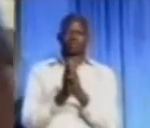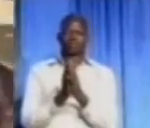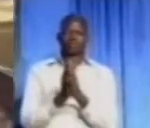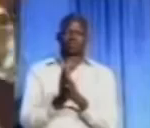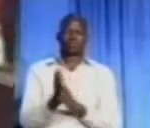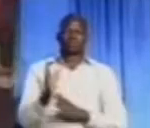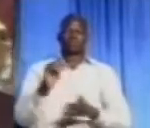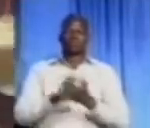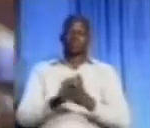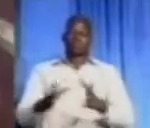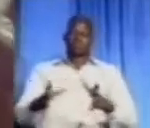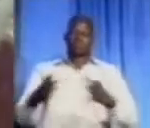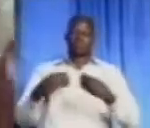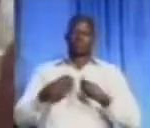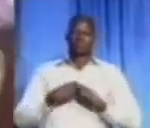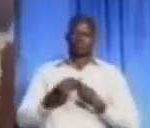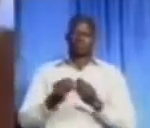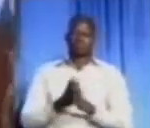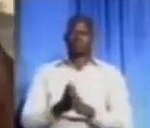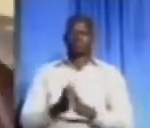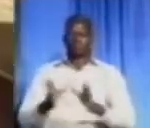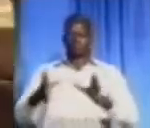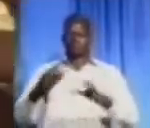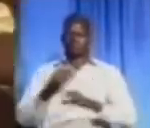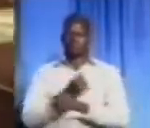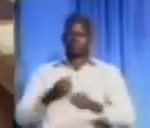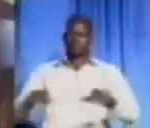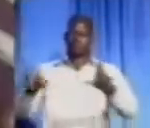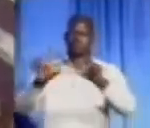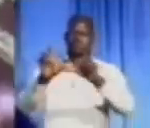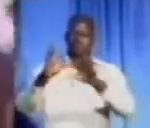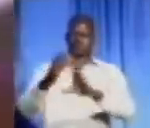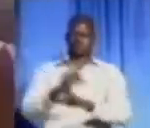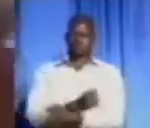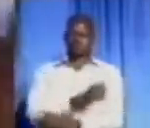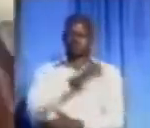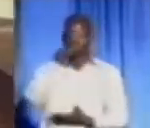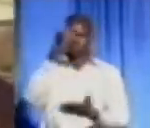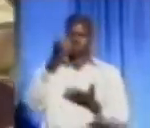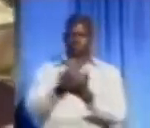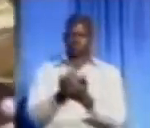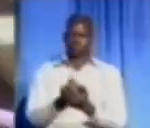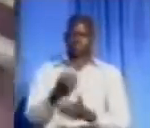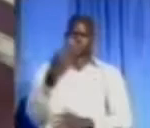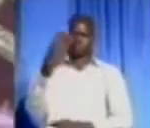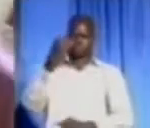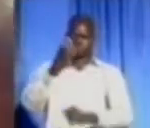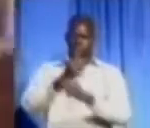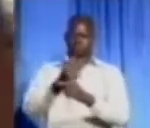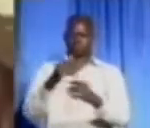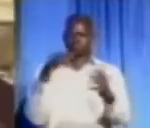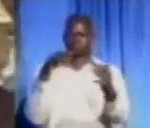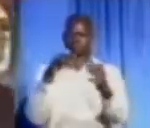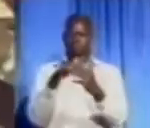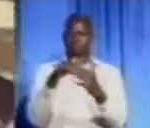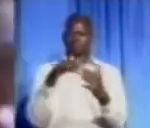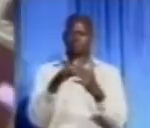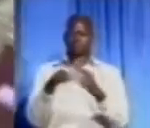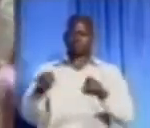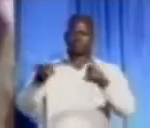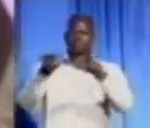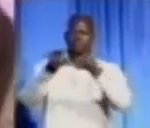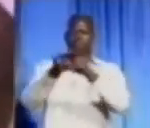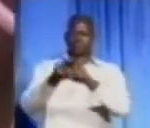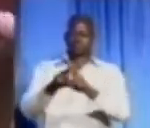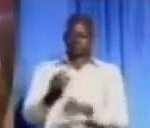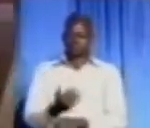Ces admis auréolés de leur master reçoivent leur parchemin qui couronne 5 années d'études. C'est le même rituel